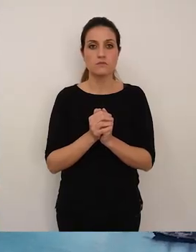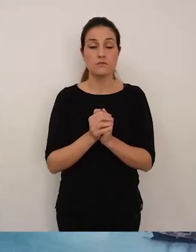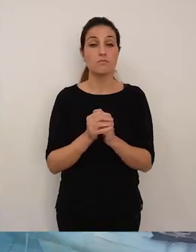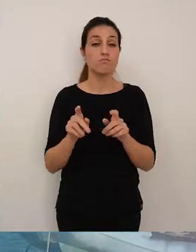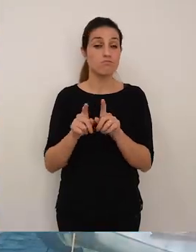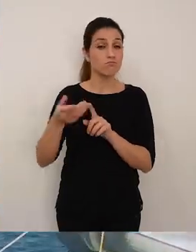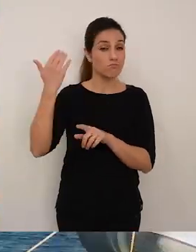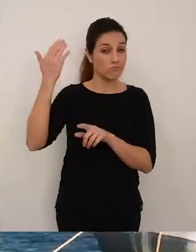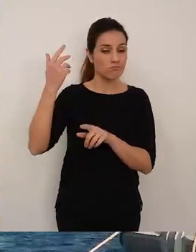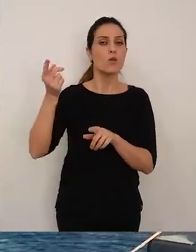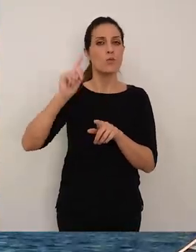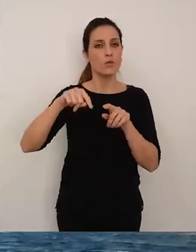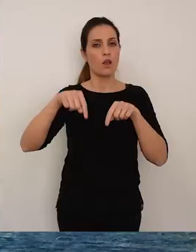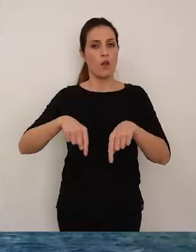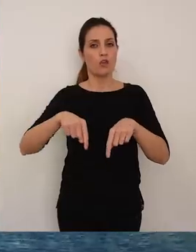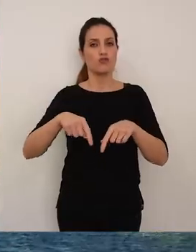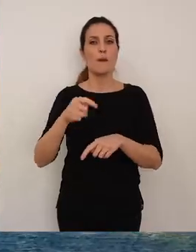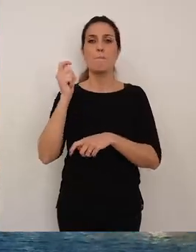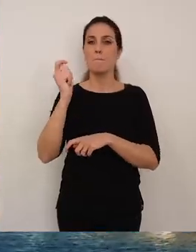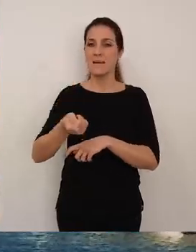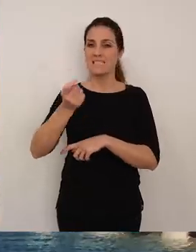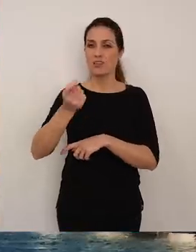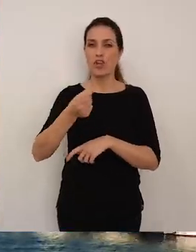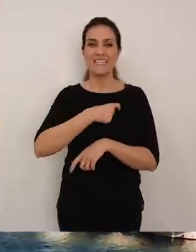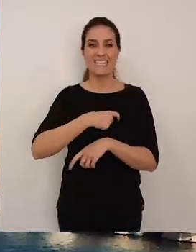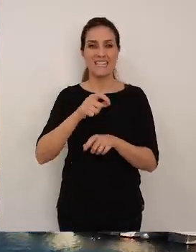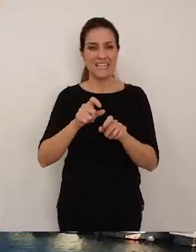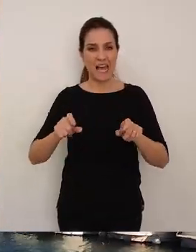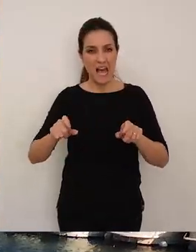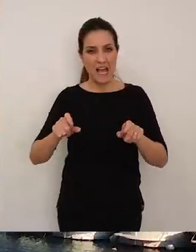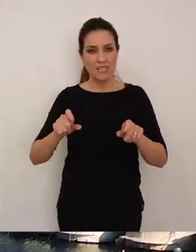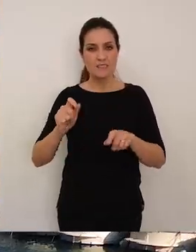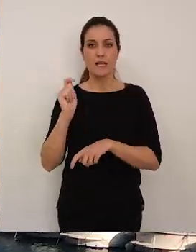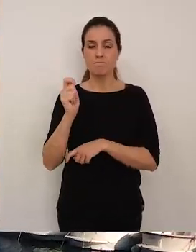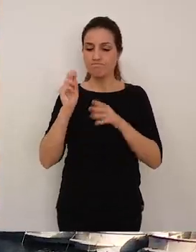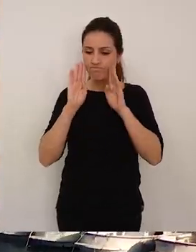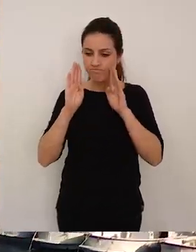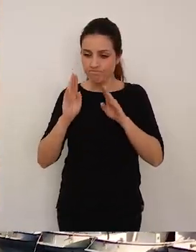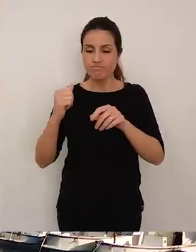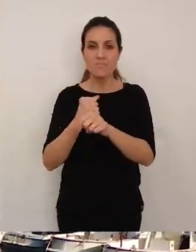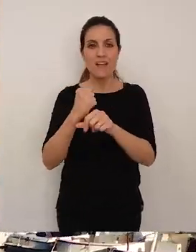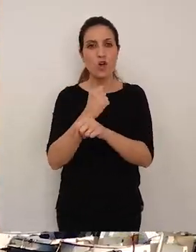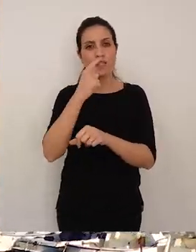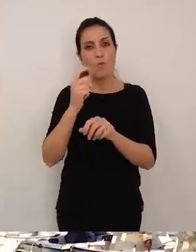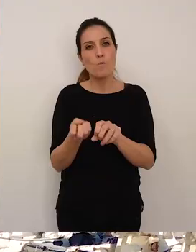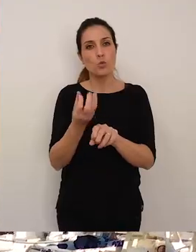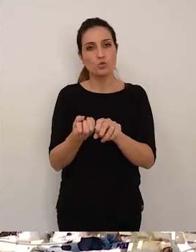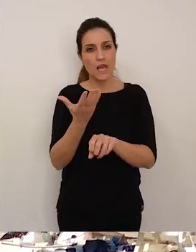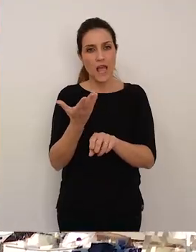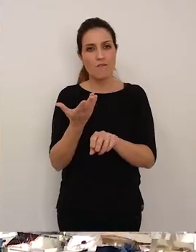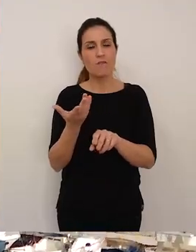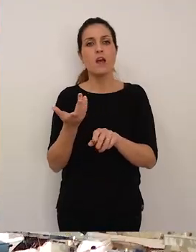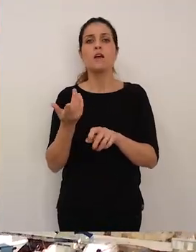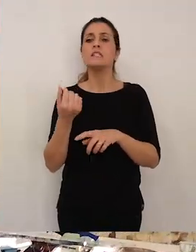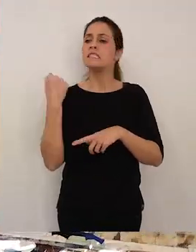Come nel passato, ancora oggi i pescatori tricasini si dedicano alle loro attività produttive, offrendo tra l'altro diversi